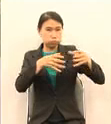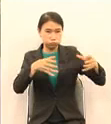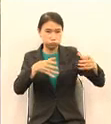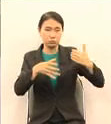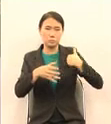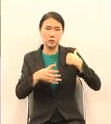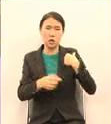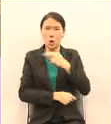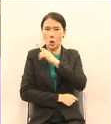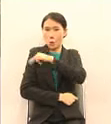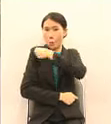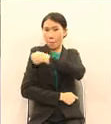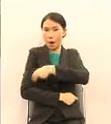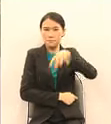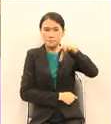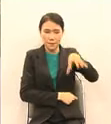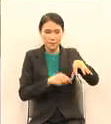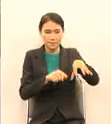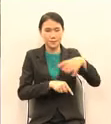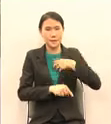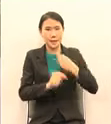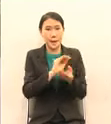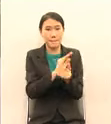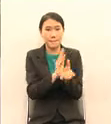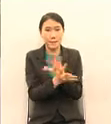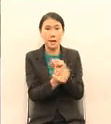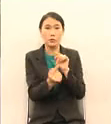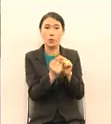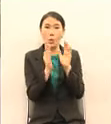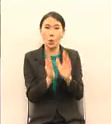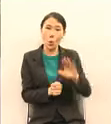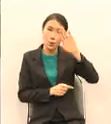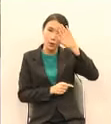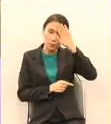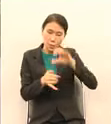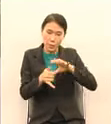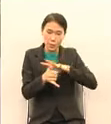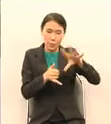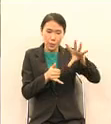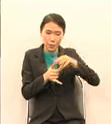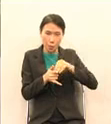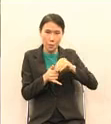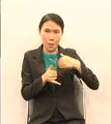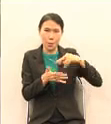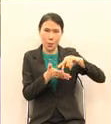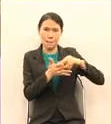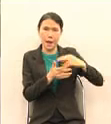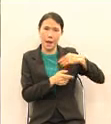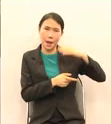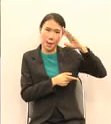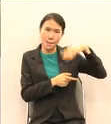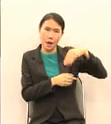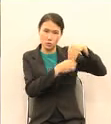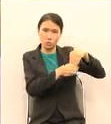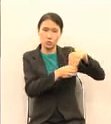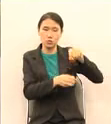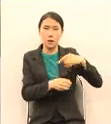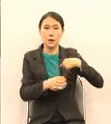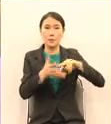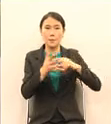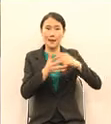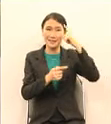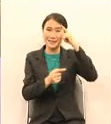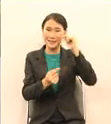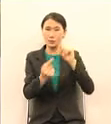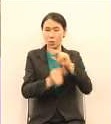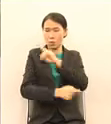โรงพยาบาลหนึ่งมาเพื่อที่จะมาปรับให้เป็นโรงพยาบาลสำหรับผู้ป่วยโควิด-19 นะครับเหตุที่เราเลือกสันกำ